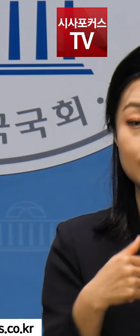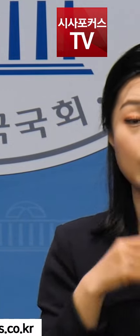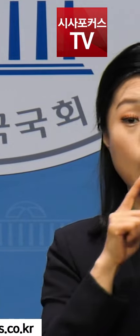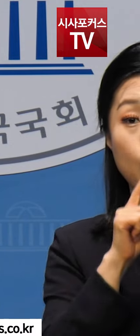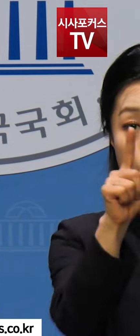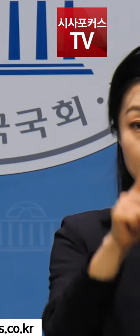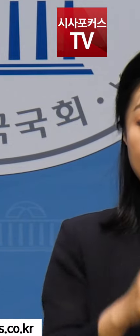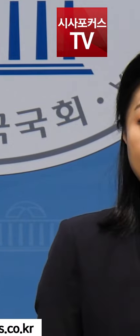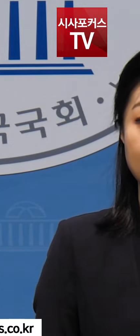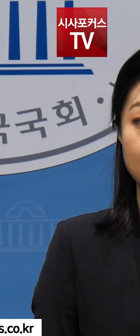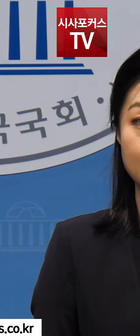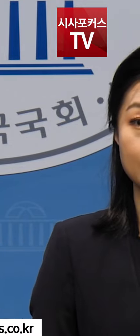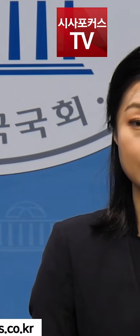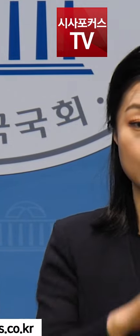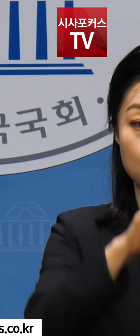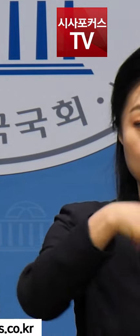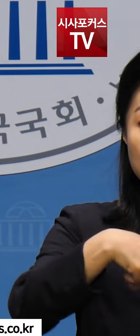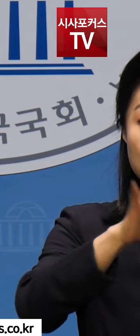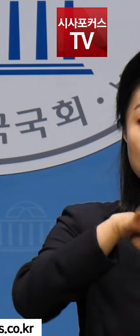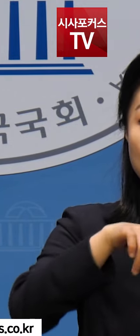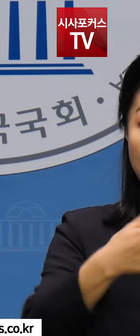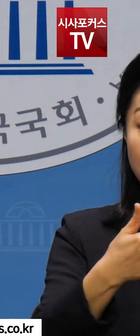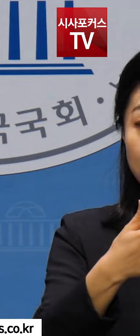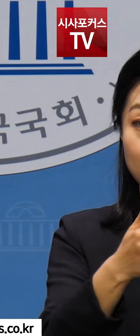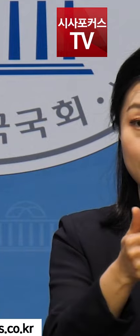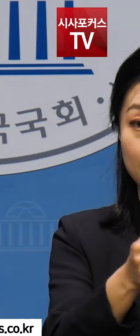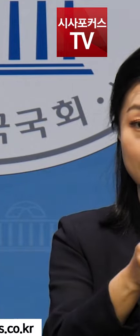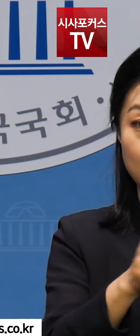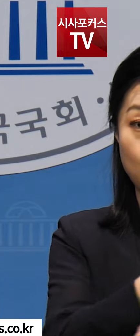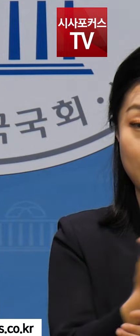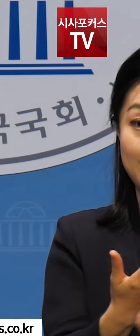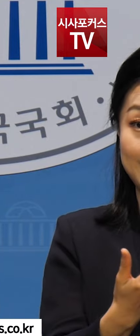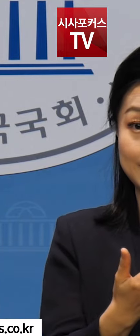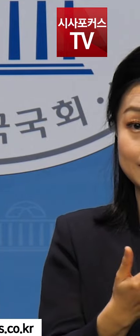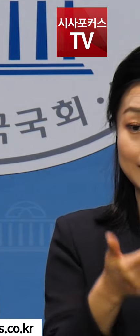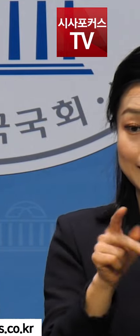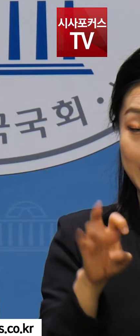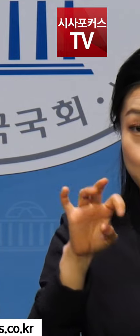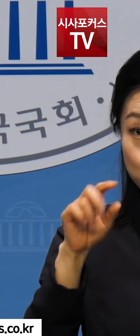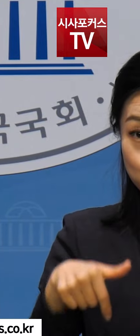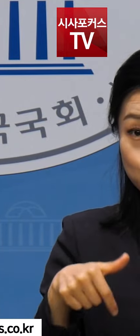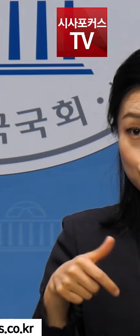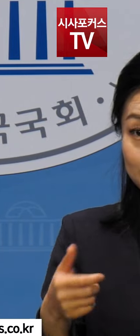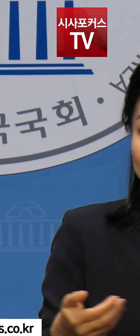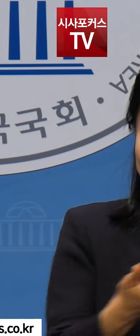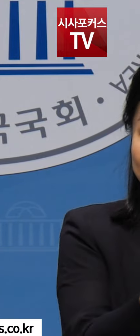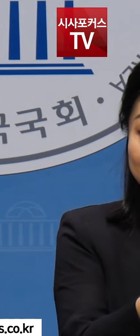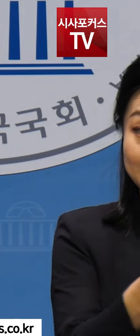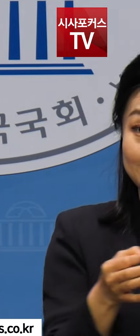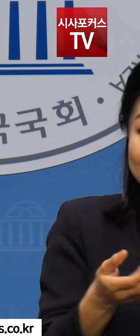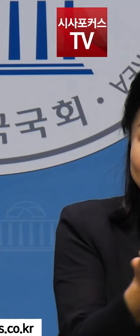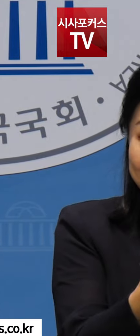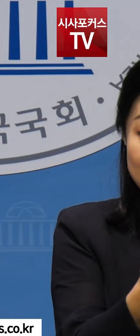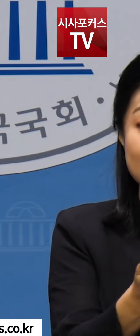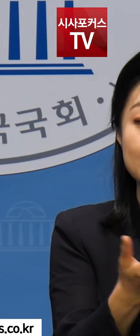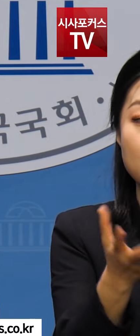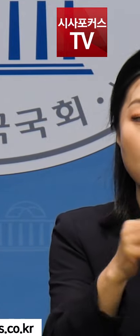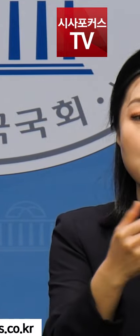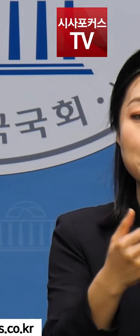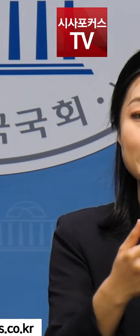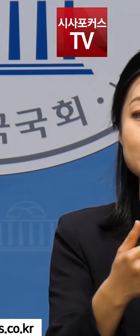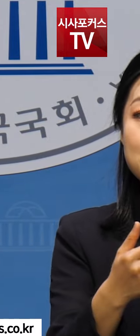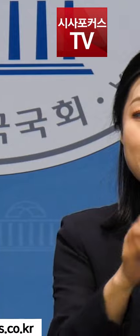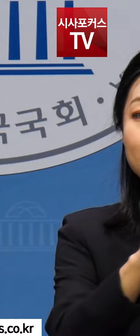고발합니다. 유원홀딩스의 실질적인 소유주이며 남욱, 정민용으로부터 수수한 자금 11억 8천만